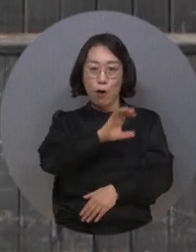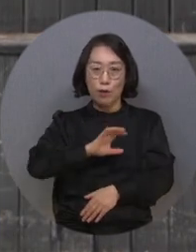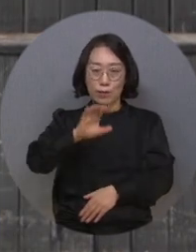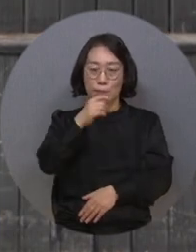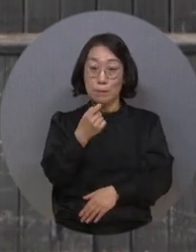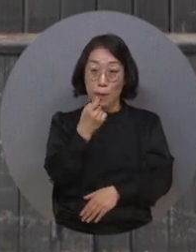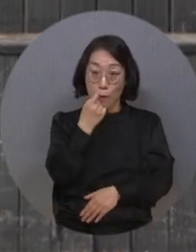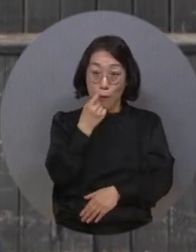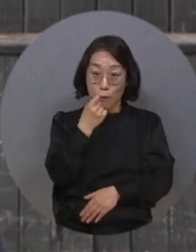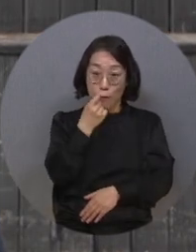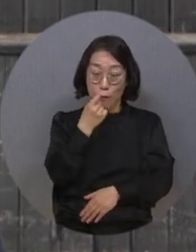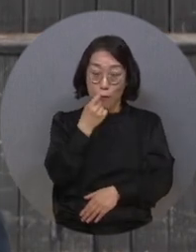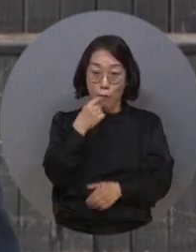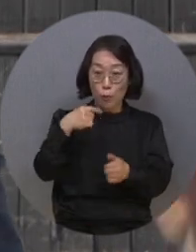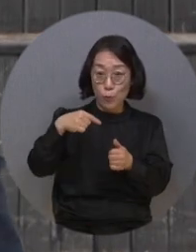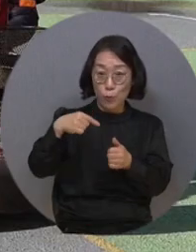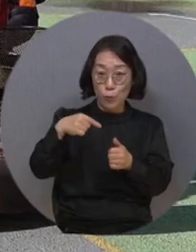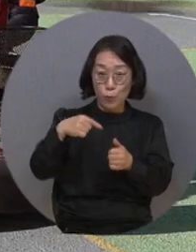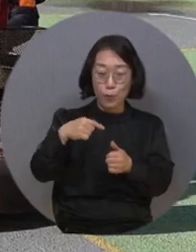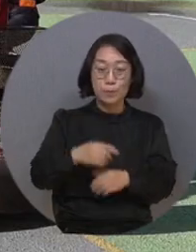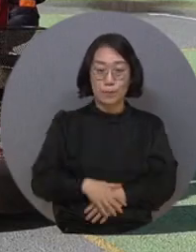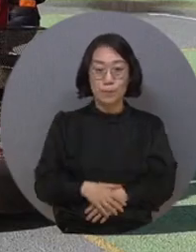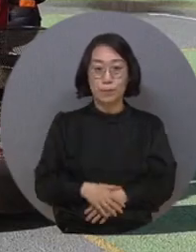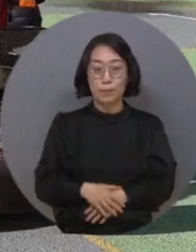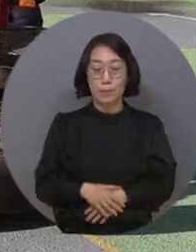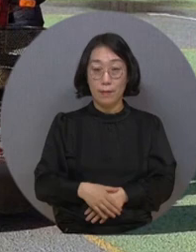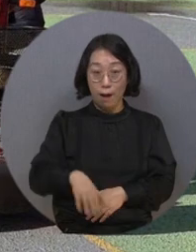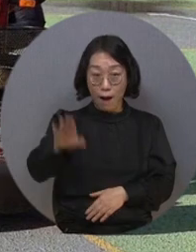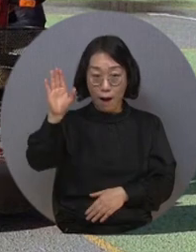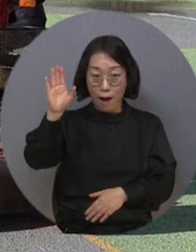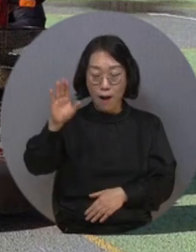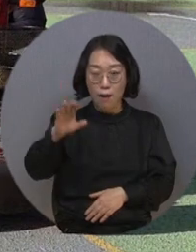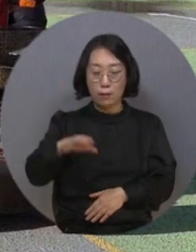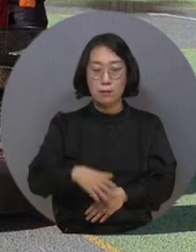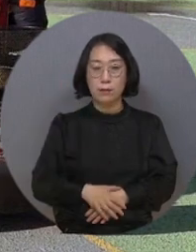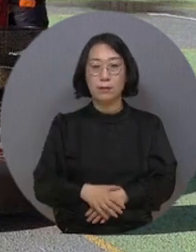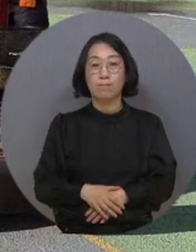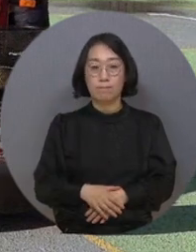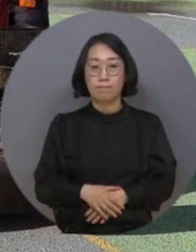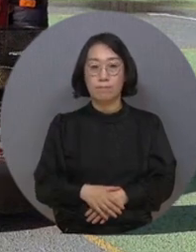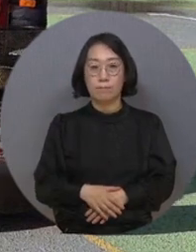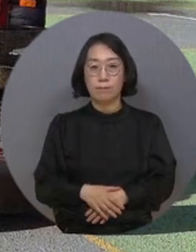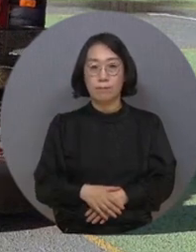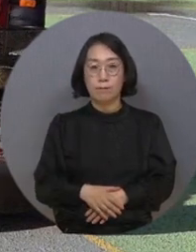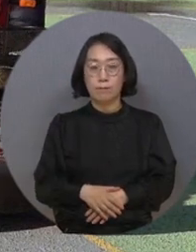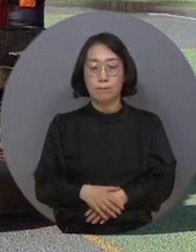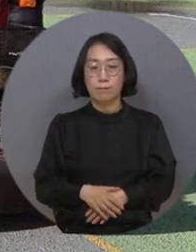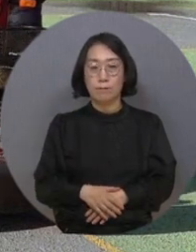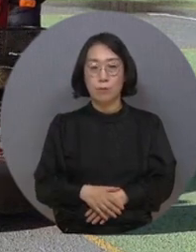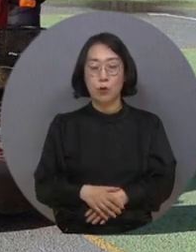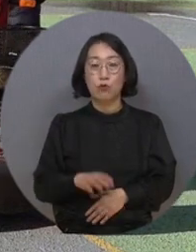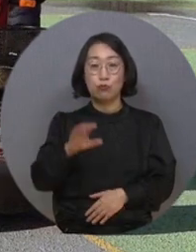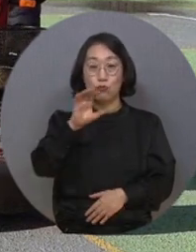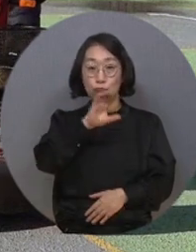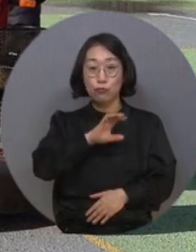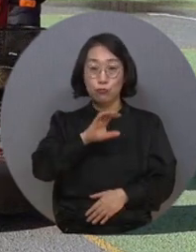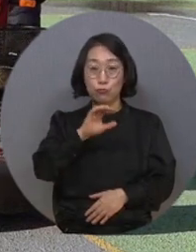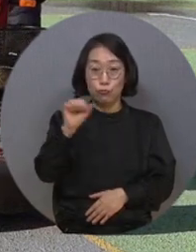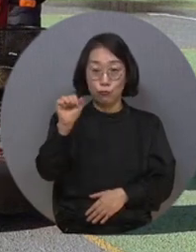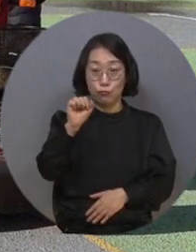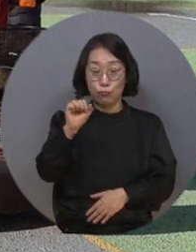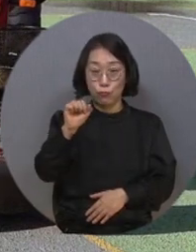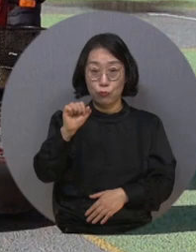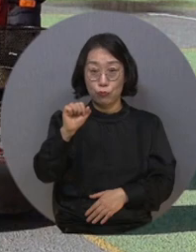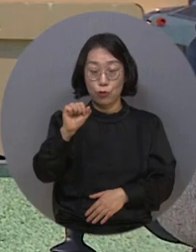거죠. 네. 자, 어디로 가야 됩니까? 자 그러면 자 본격적으로 저희가 예. 예 전동 보장구